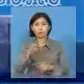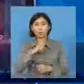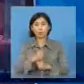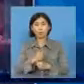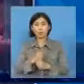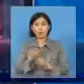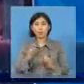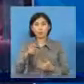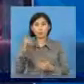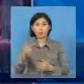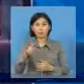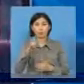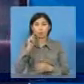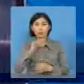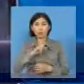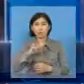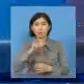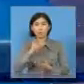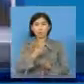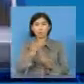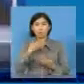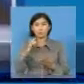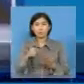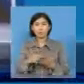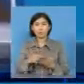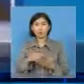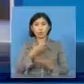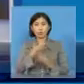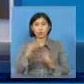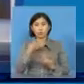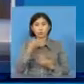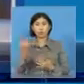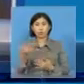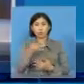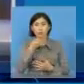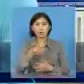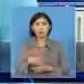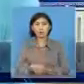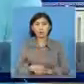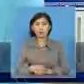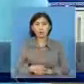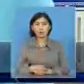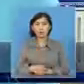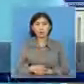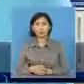етеді. Кейіпкеріміз жастармен жұмыс істеу қиындық тудырмай ма деген сауалымызға жоқ, керісінше қызықты деп жауап берді.